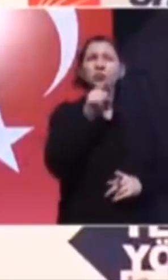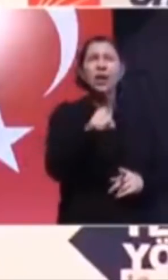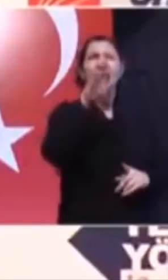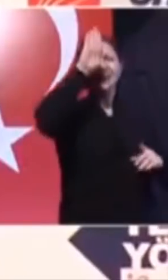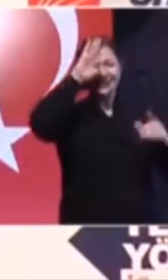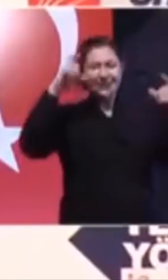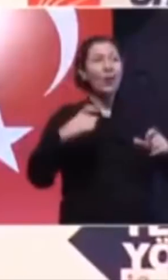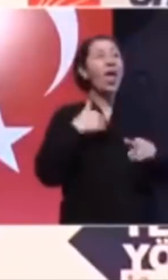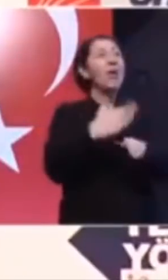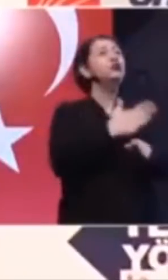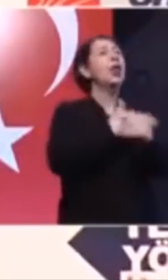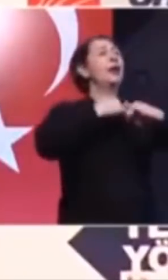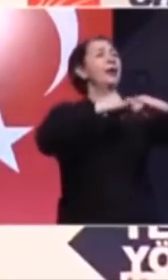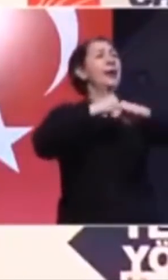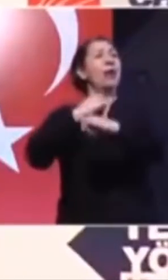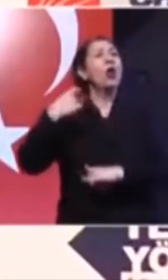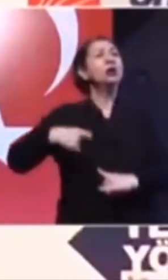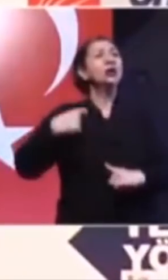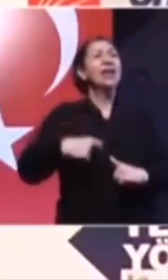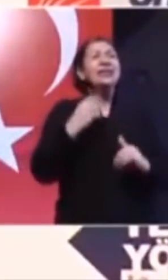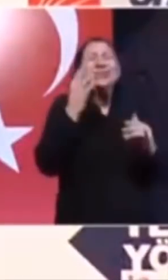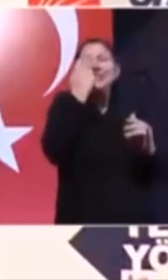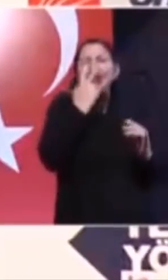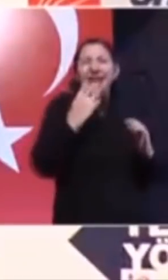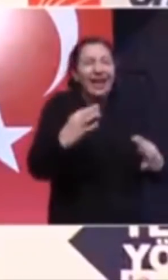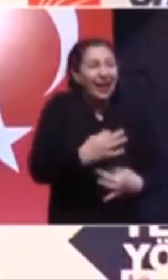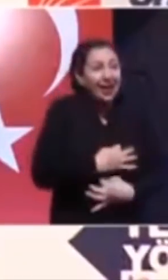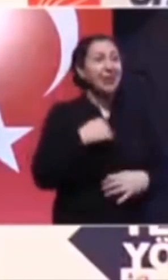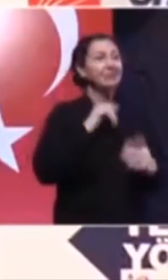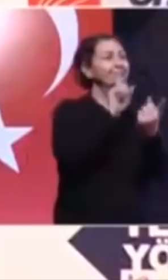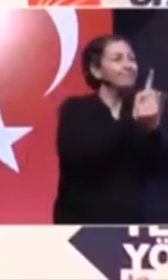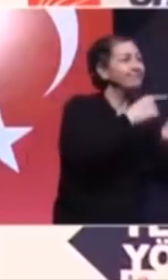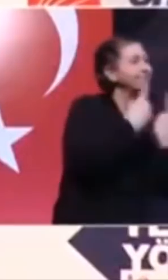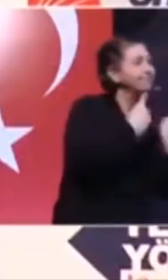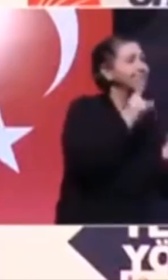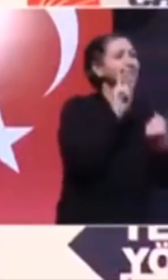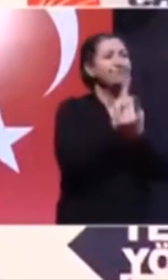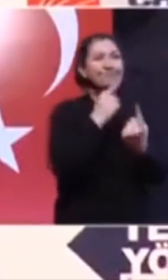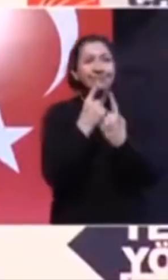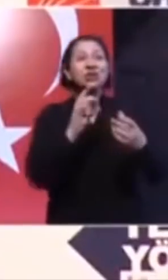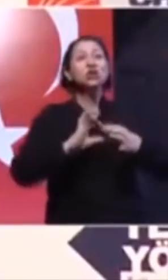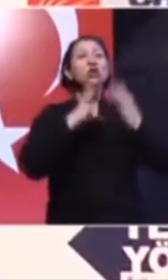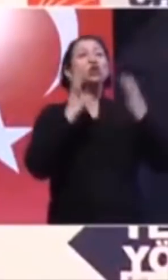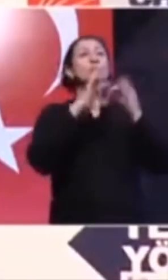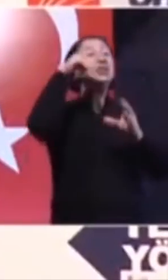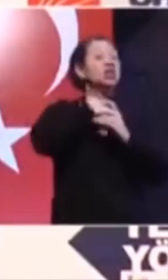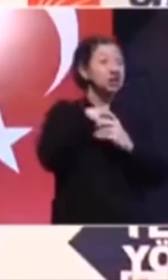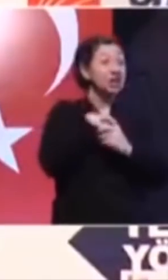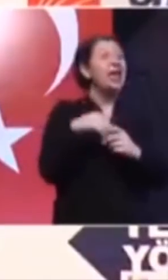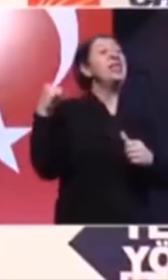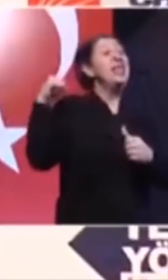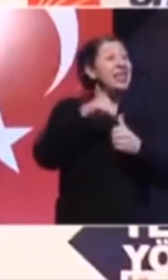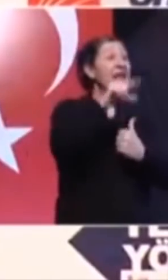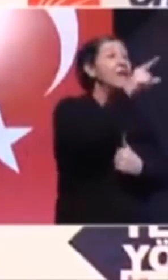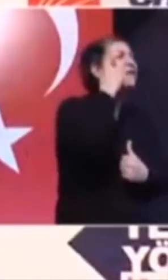İstanbul'da hemşehrilerimiz özenle, saygıyla yaklaşarak her konunun çözümünü oluşturmak adına yine